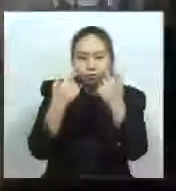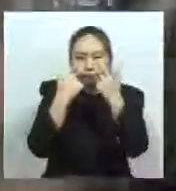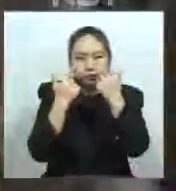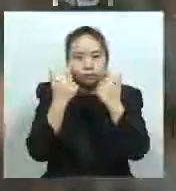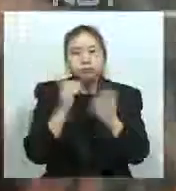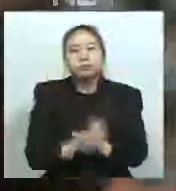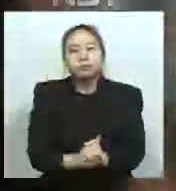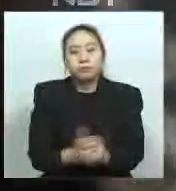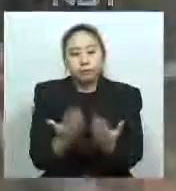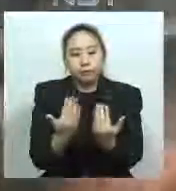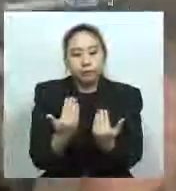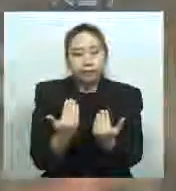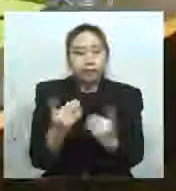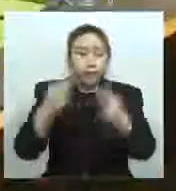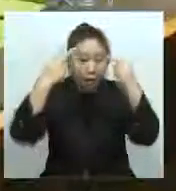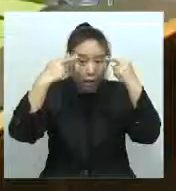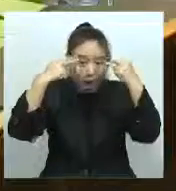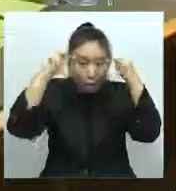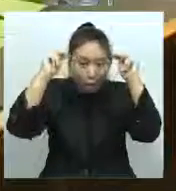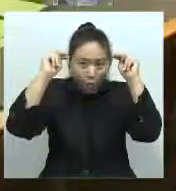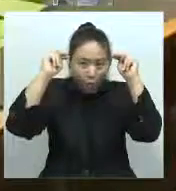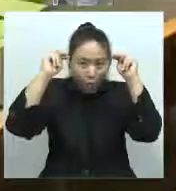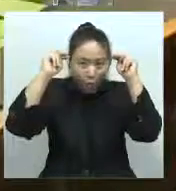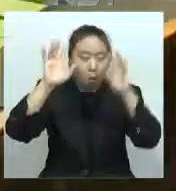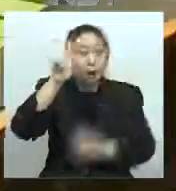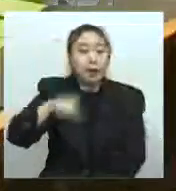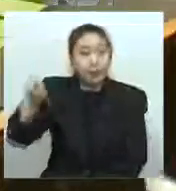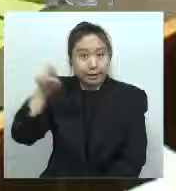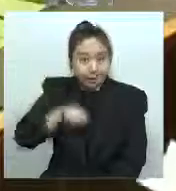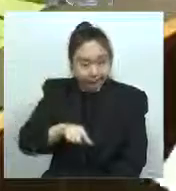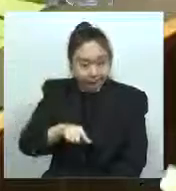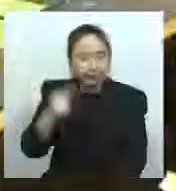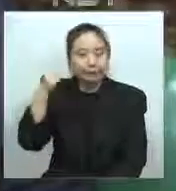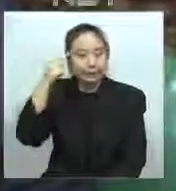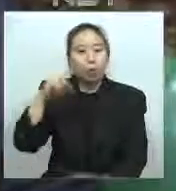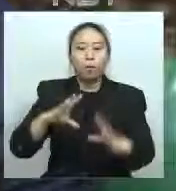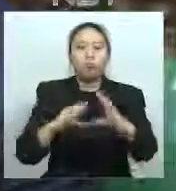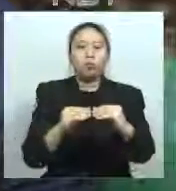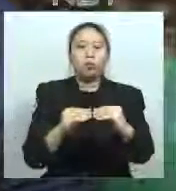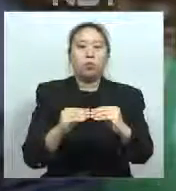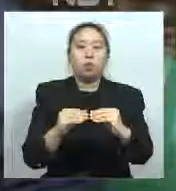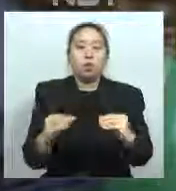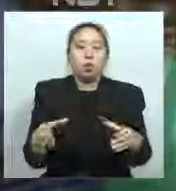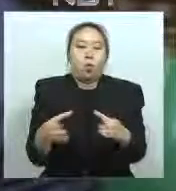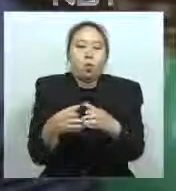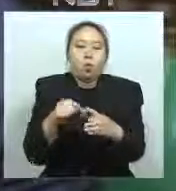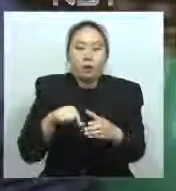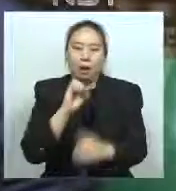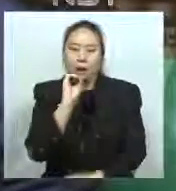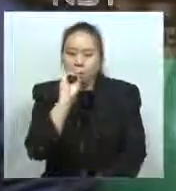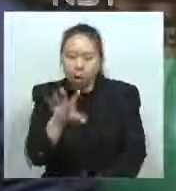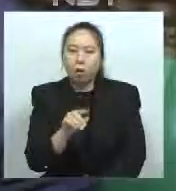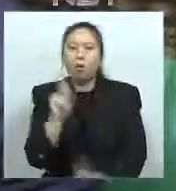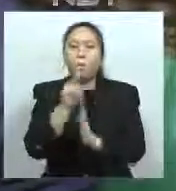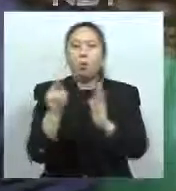ทางด้านนางเทอริซาเมย์นายกรัฐมนตรีอังกฤษก็ได้แสดงความคิดเห็นในที่ประชุมสภาว่ากฎหม